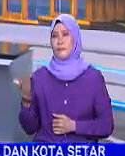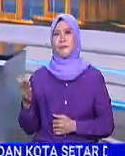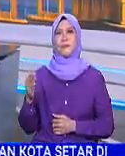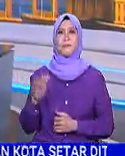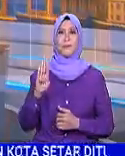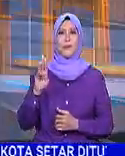kasih Bu maaf